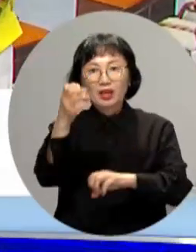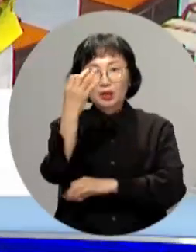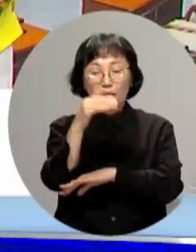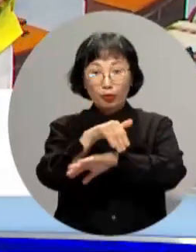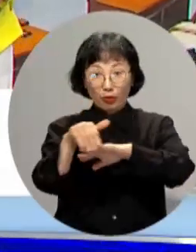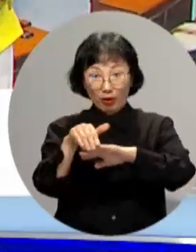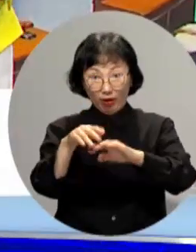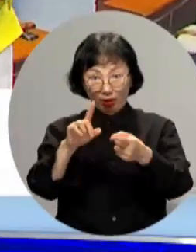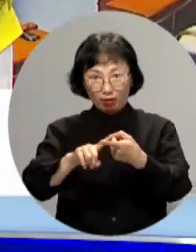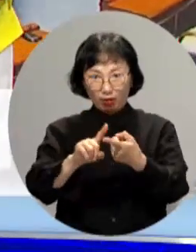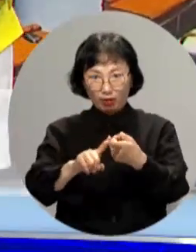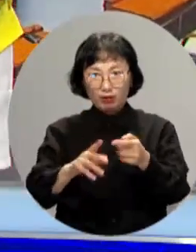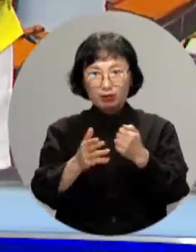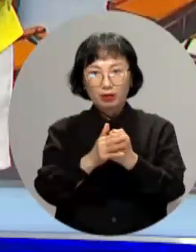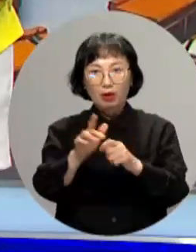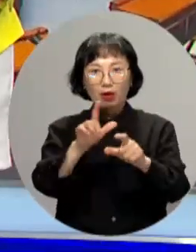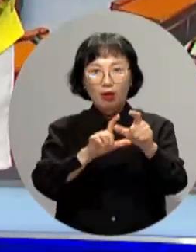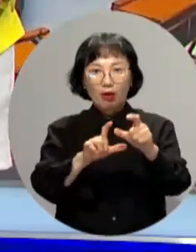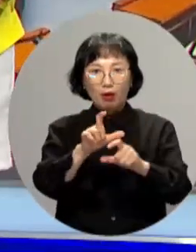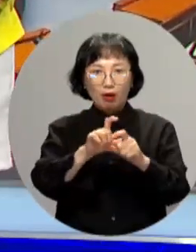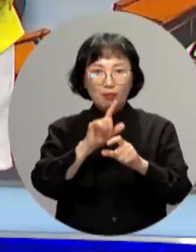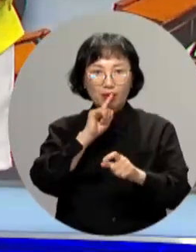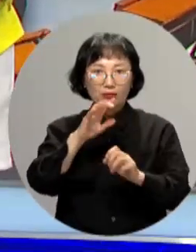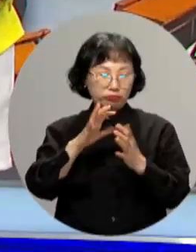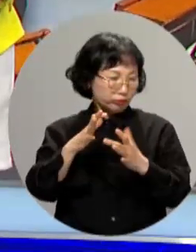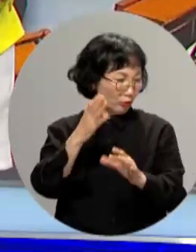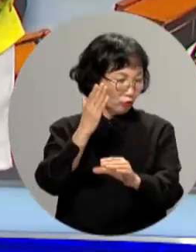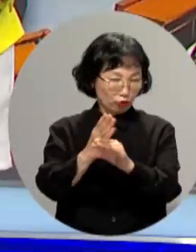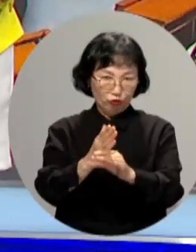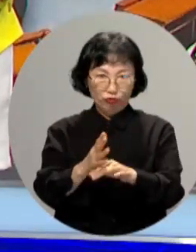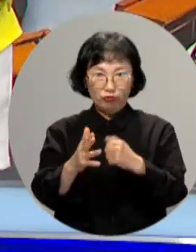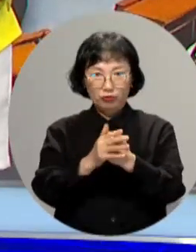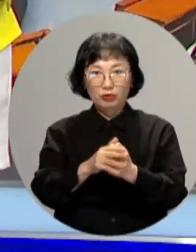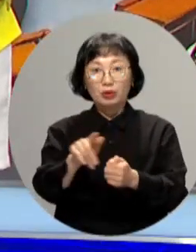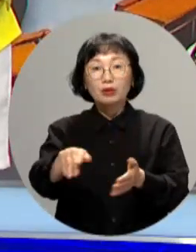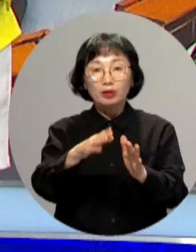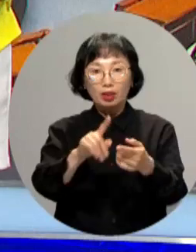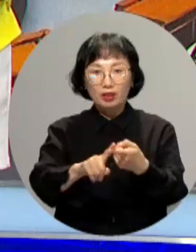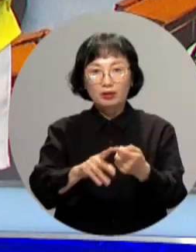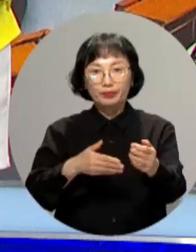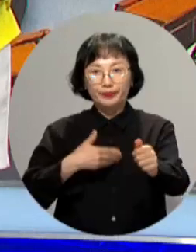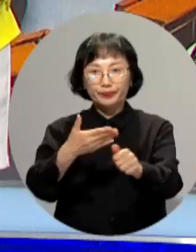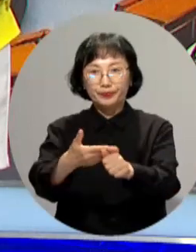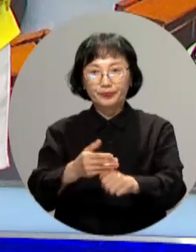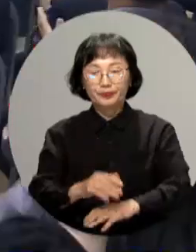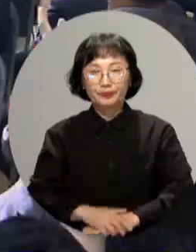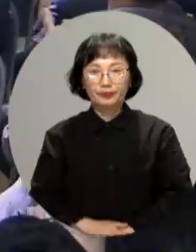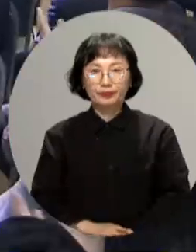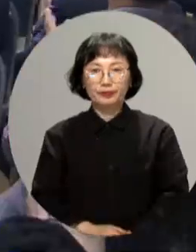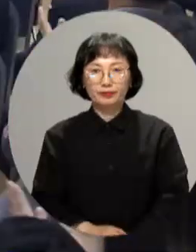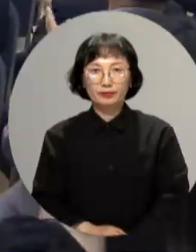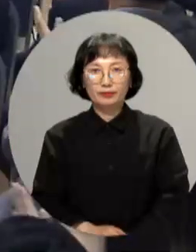재검토까지 거론하면서 논란은 더욱 거세지고 있습니다. 보도에 조수영 기자입니다.